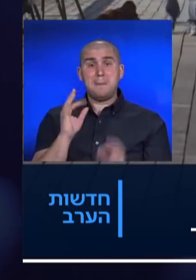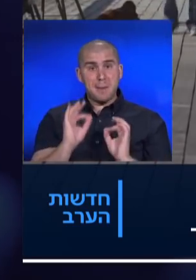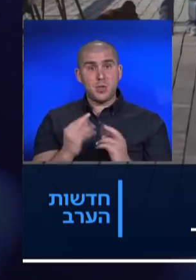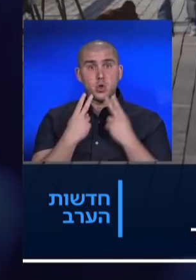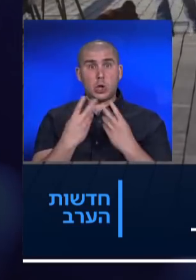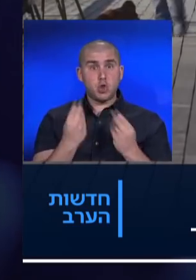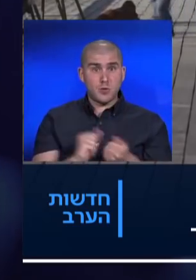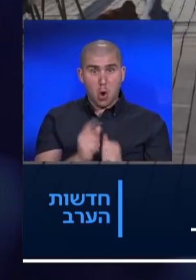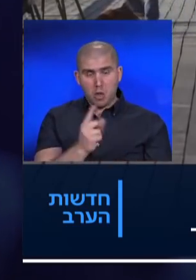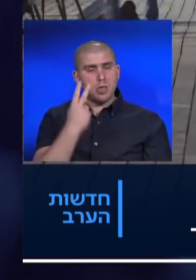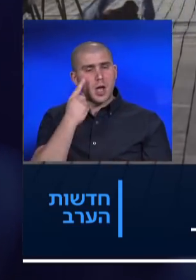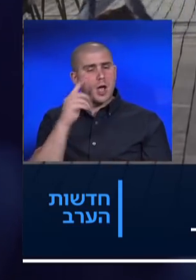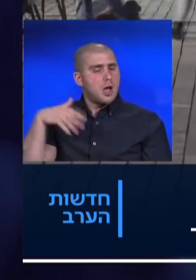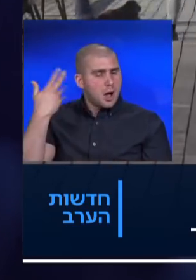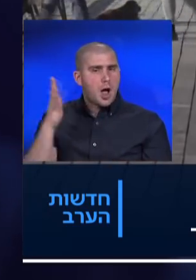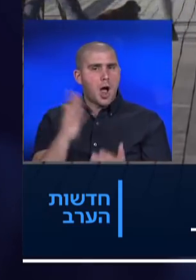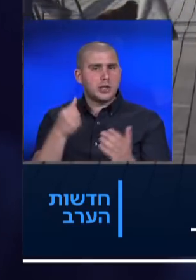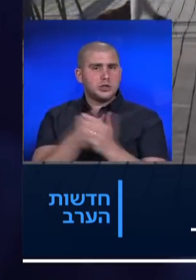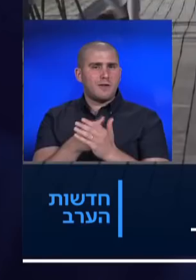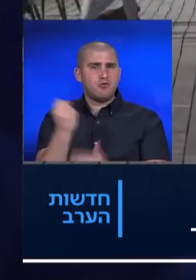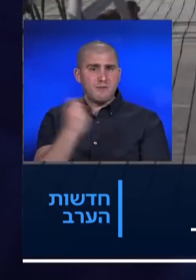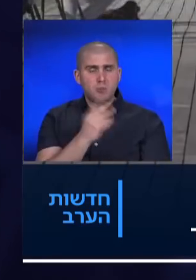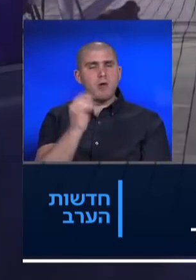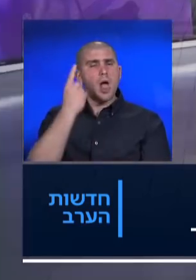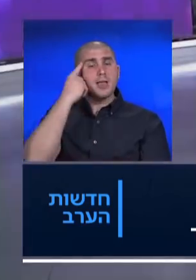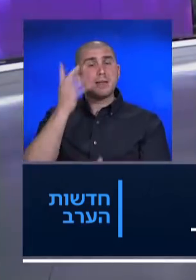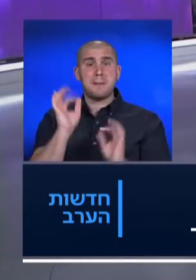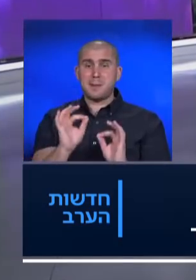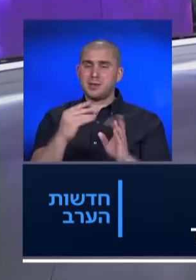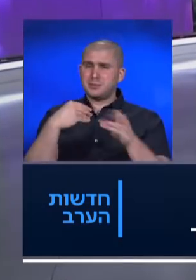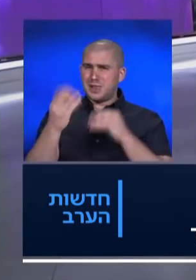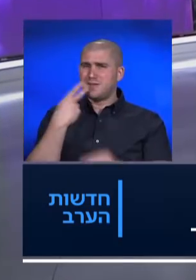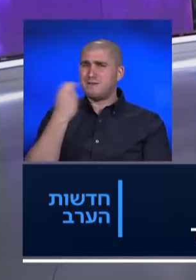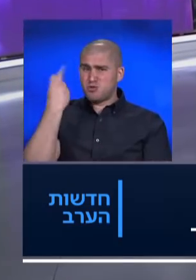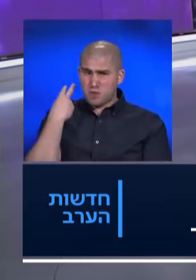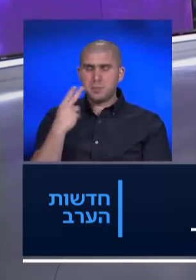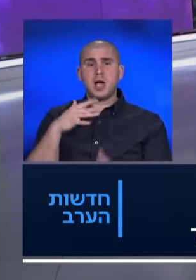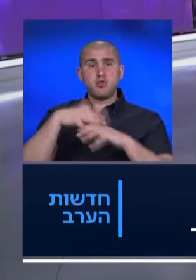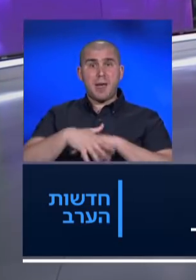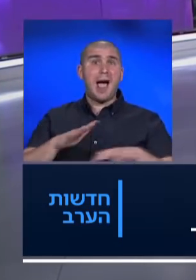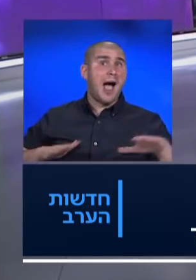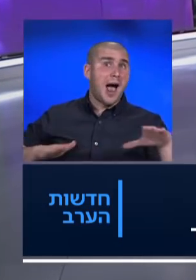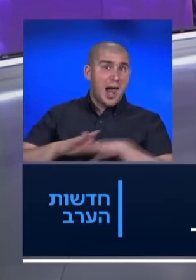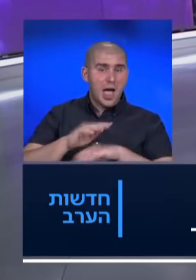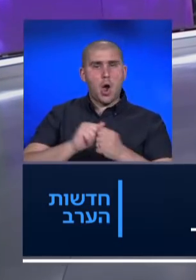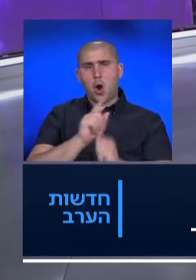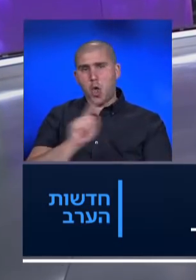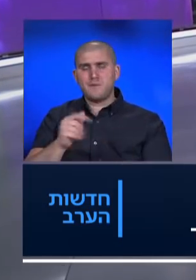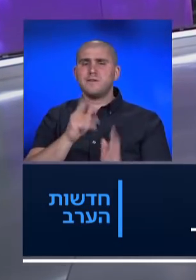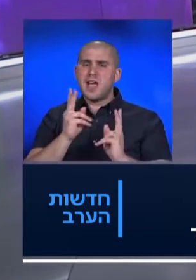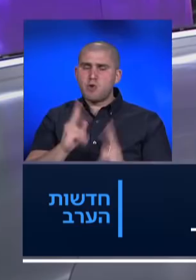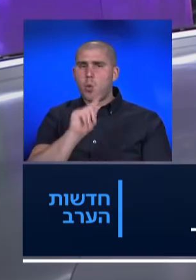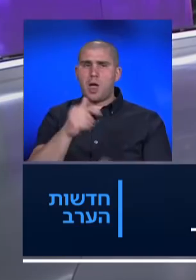לחכות לפחות עד סוף השבוע בשביל לדעת אם שחרור הסגר לפני שבועיים הוביל לעלייה דרמטית או דווקא לא, ואפשר להמשיך